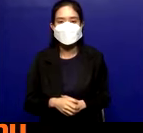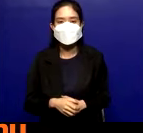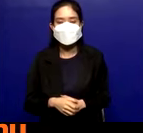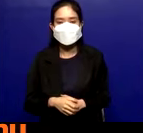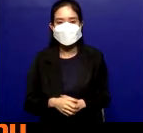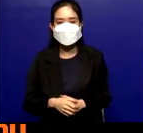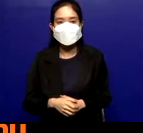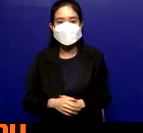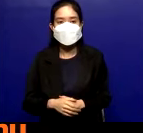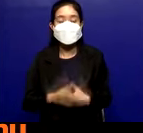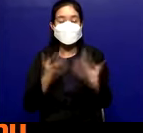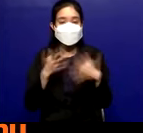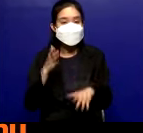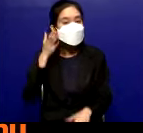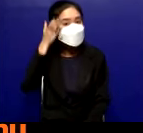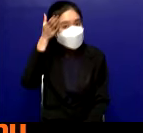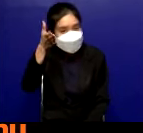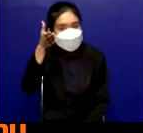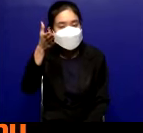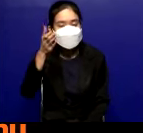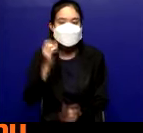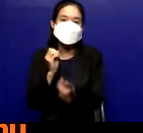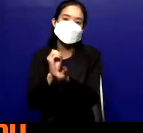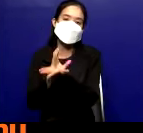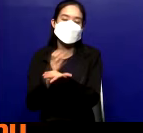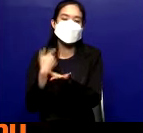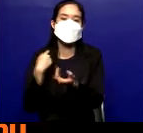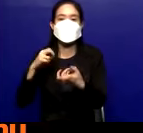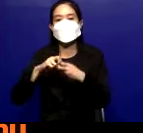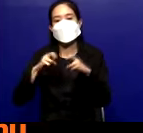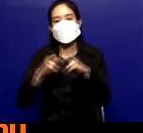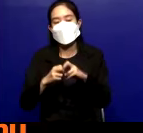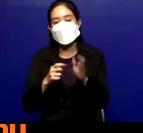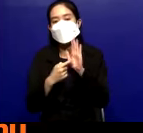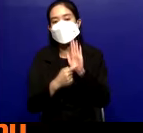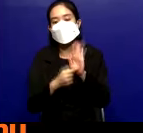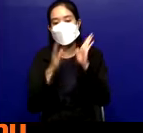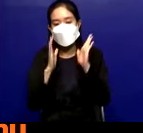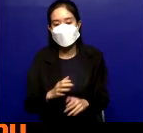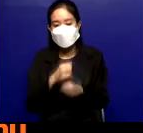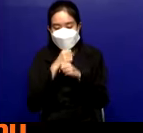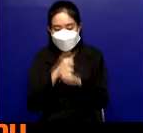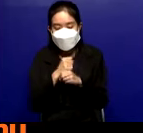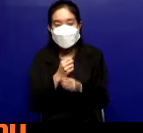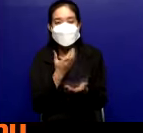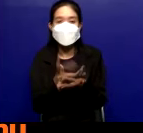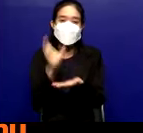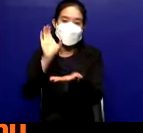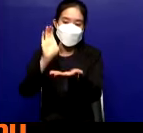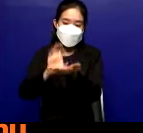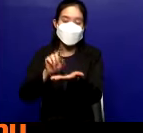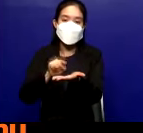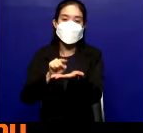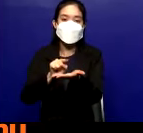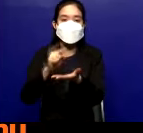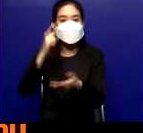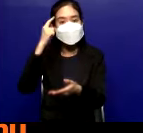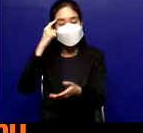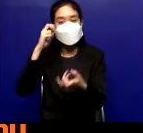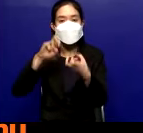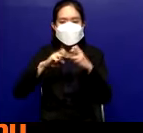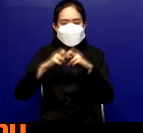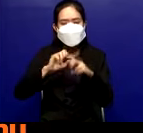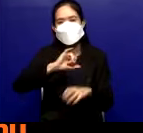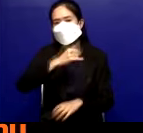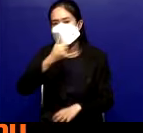นเนี่ยได้รับความเสียหายโดยเฉพาะกองทุนชราภาพที่ในอนาคตมีแนวโน้มจะขาดทุนและล้มละล